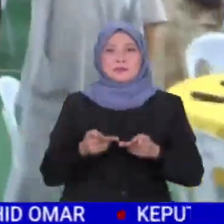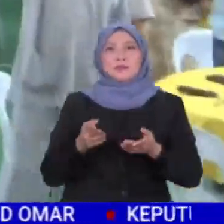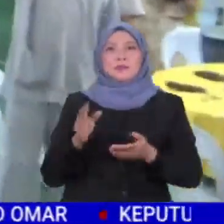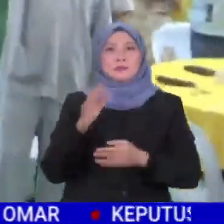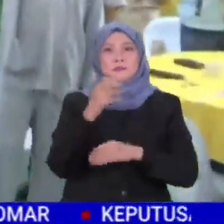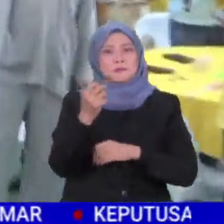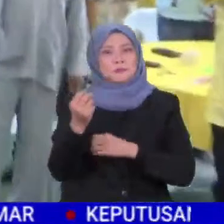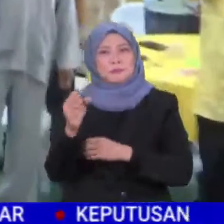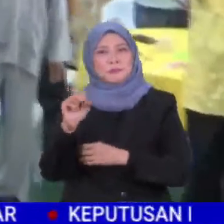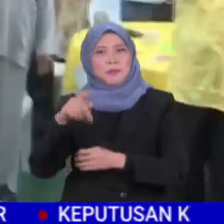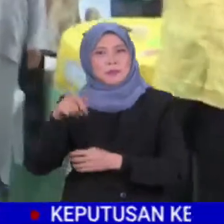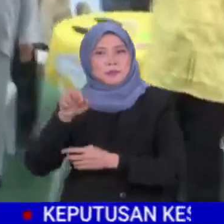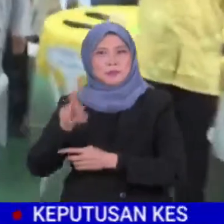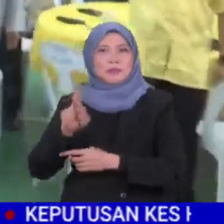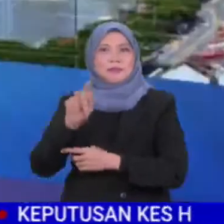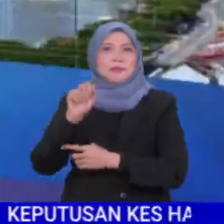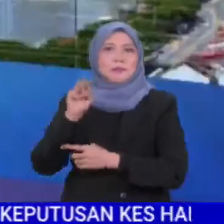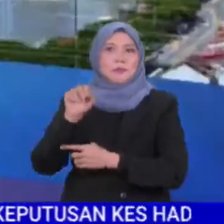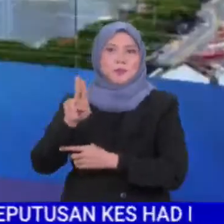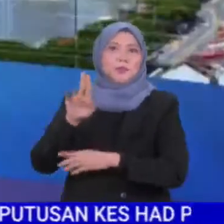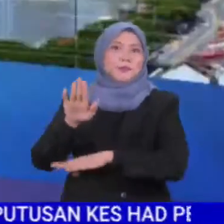Sibiu pada sebelah petang.